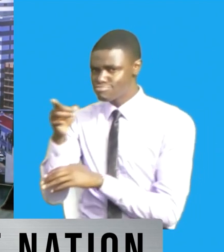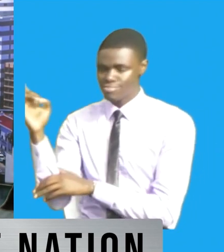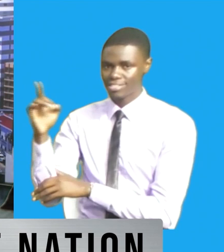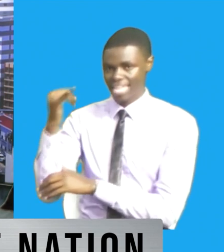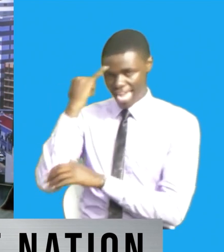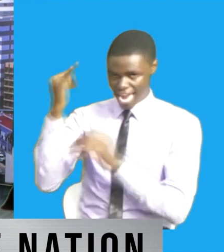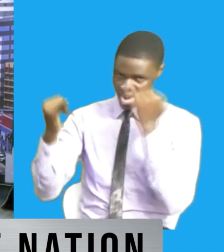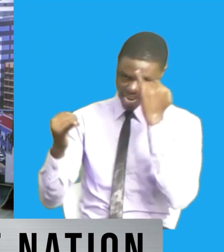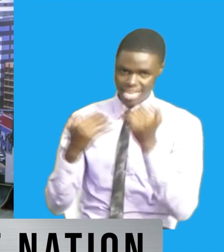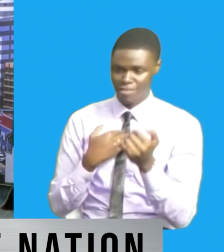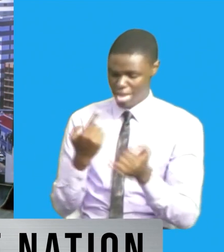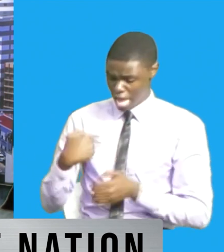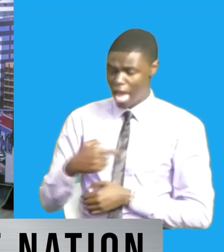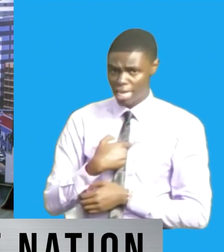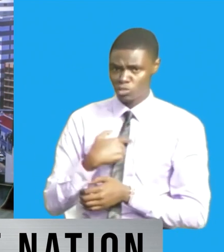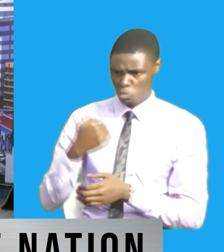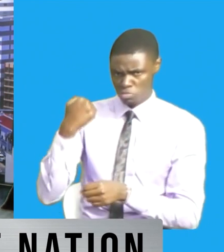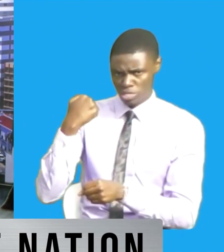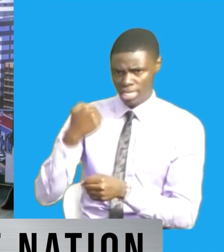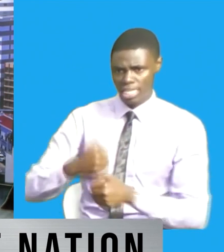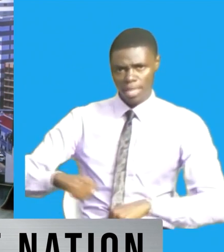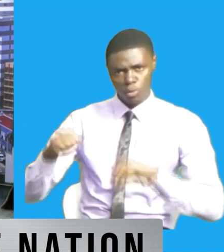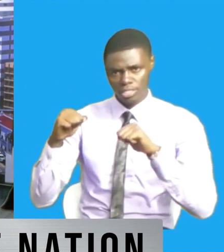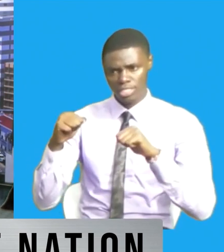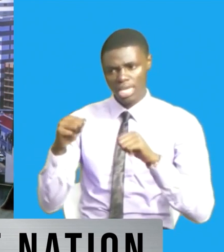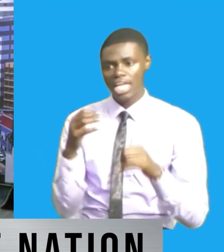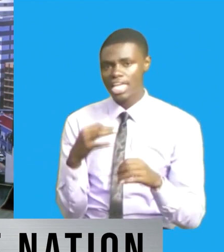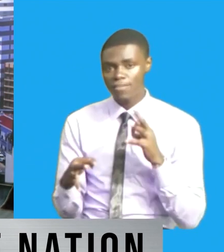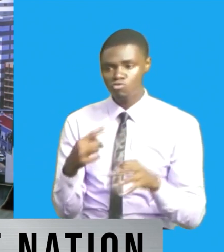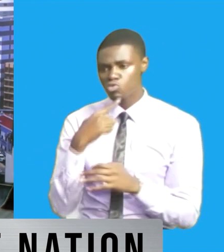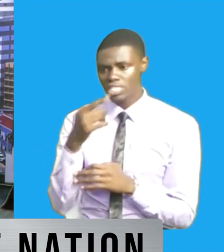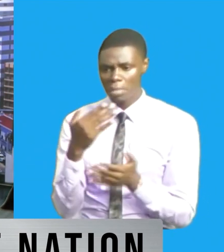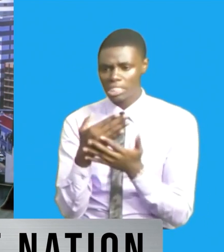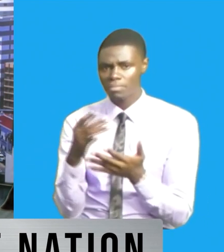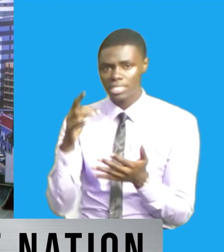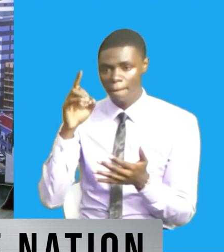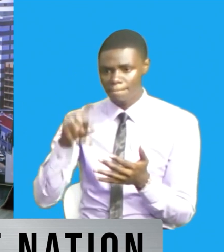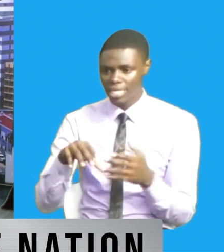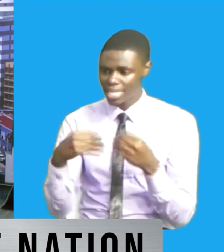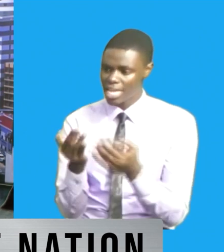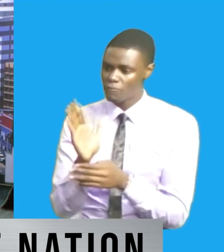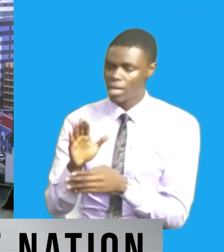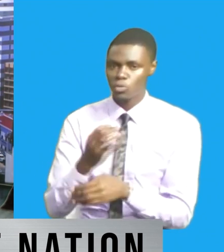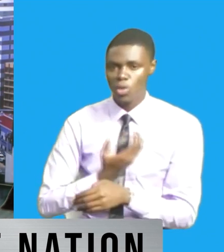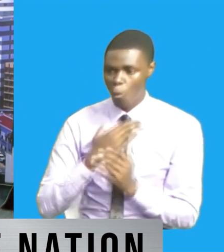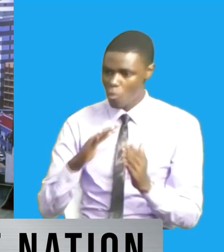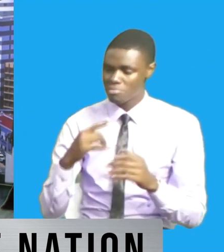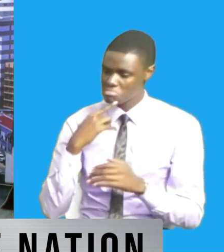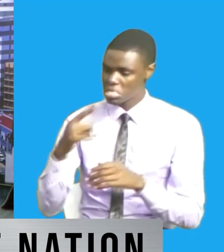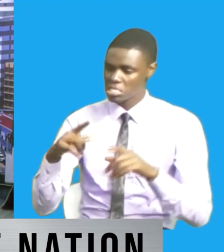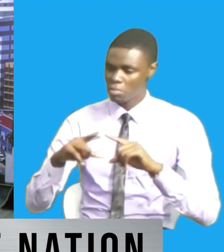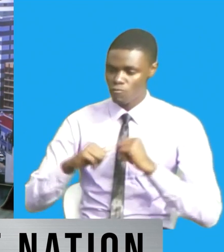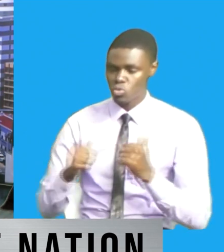people. Okay. We are the employers. And when we say that some things inabidi urudishie mwenyewe aiseme vizuri,